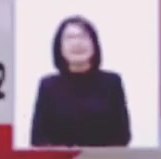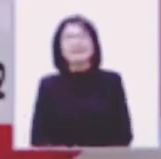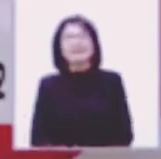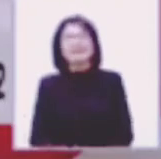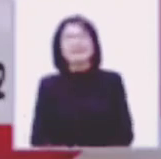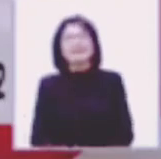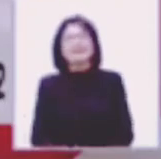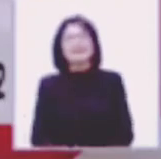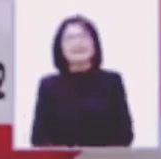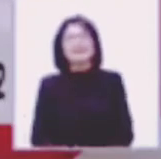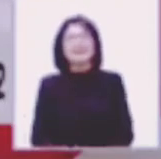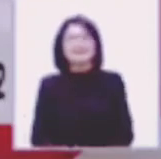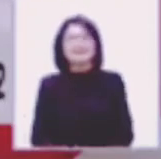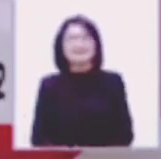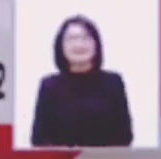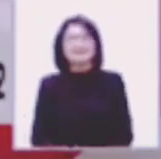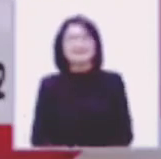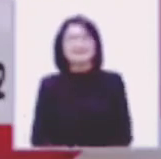Gila ini